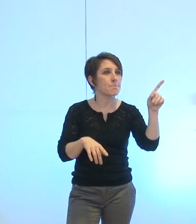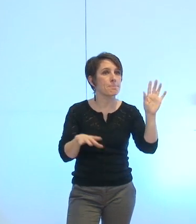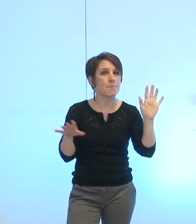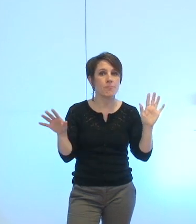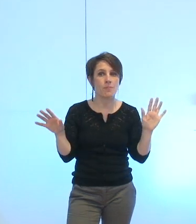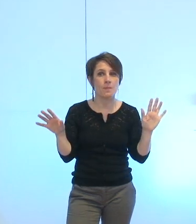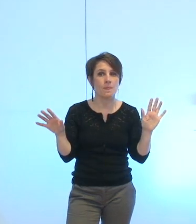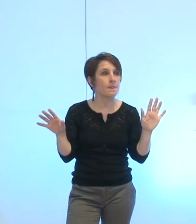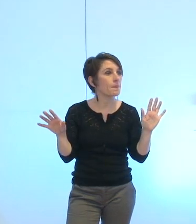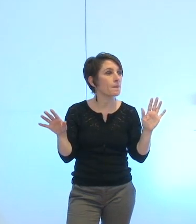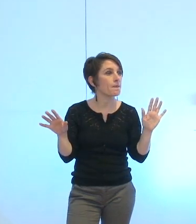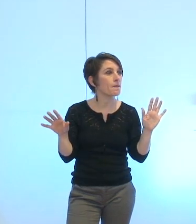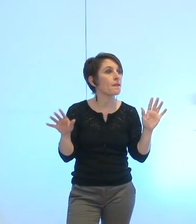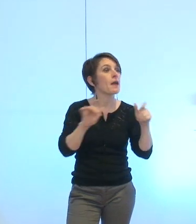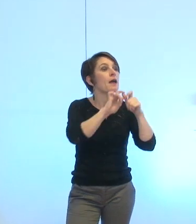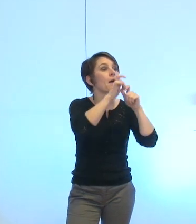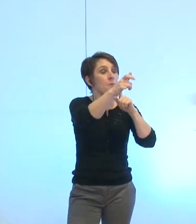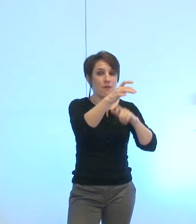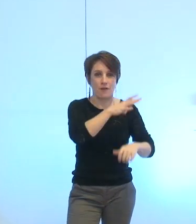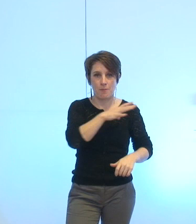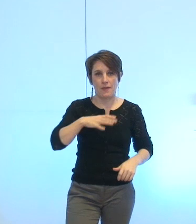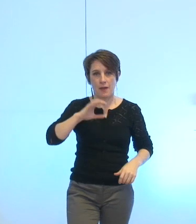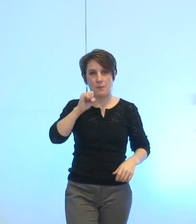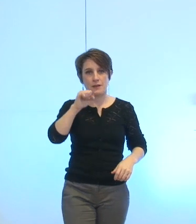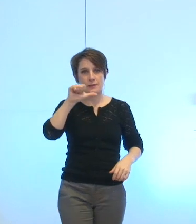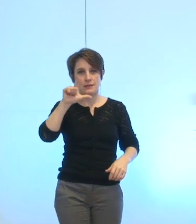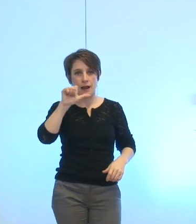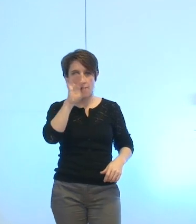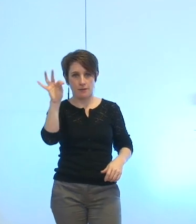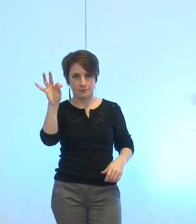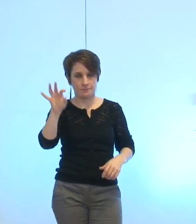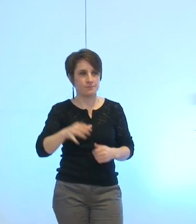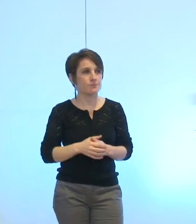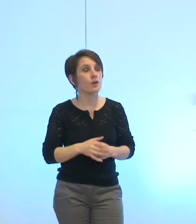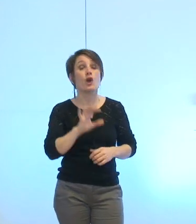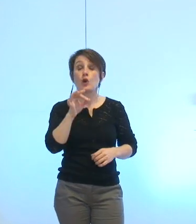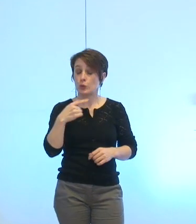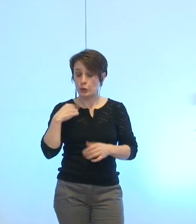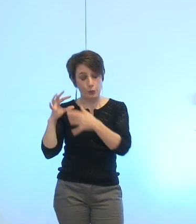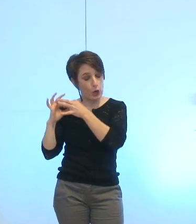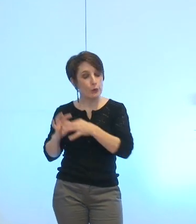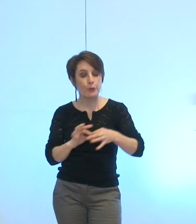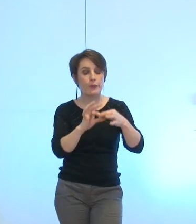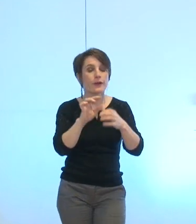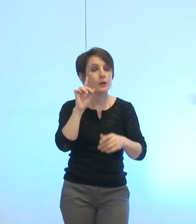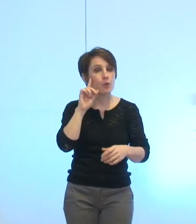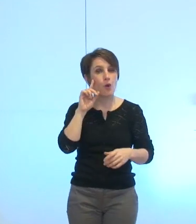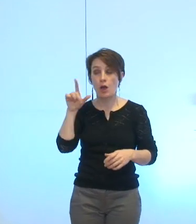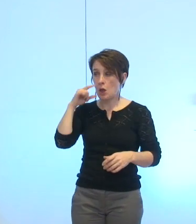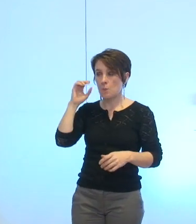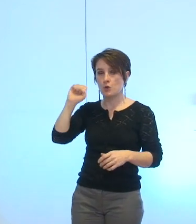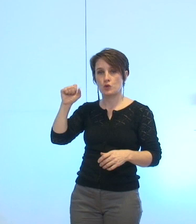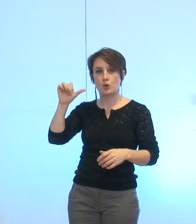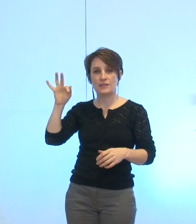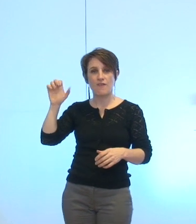passe si enchaîner à ce momentl madame Salah oui on va enchaîner parce que Jérôme Safar a commencé à